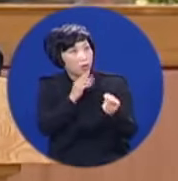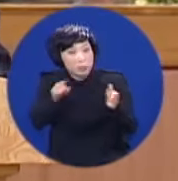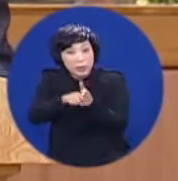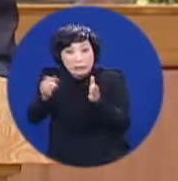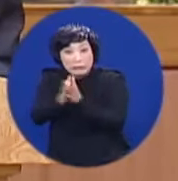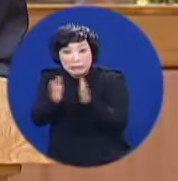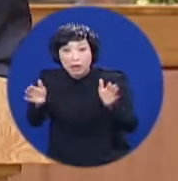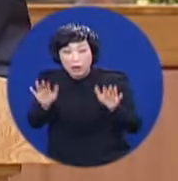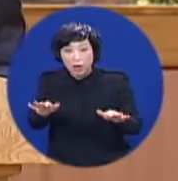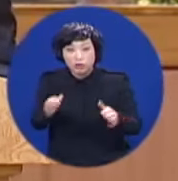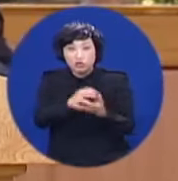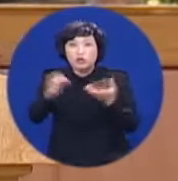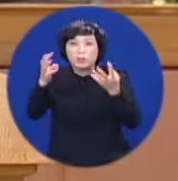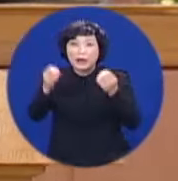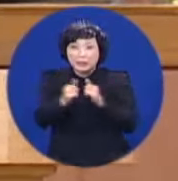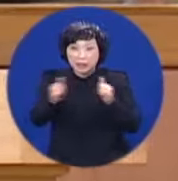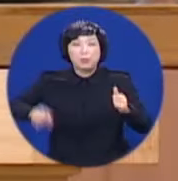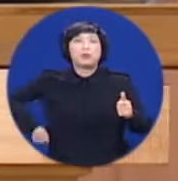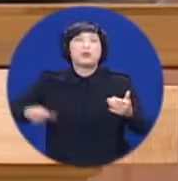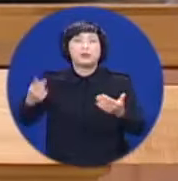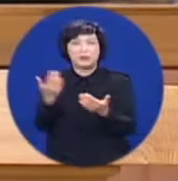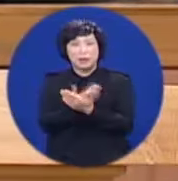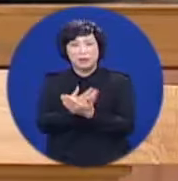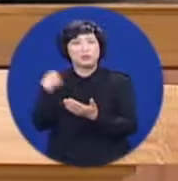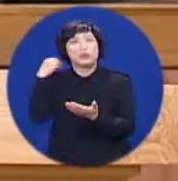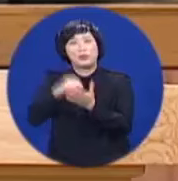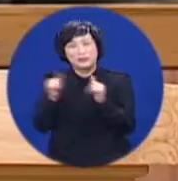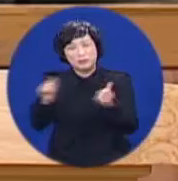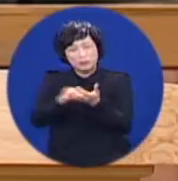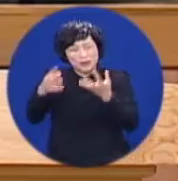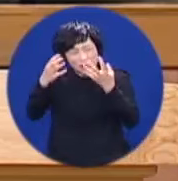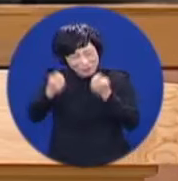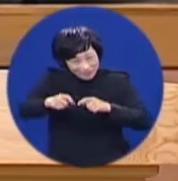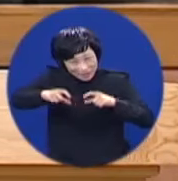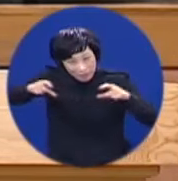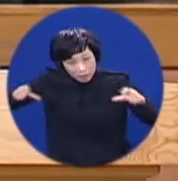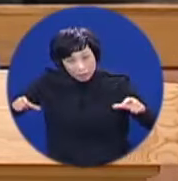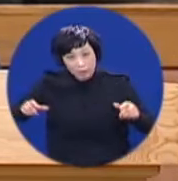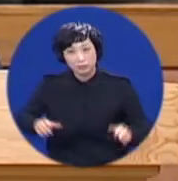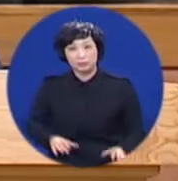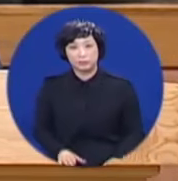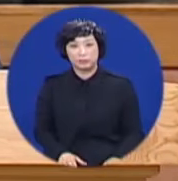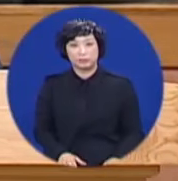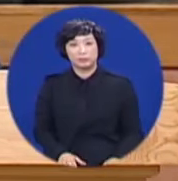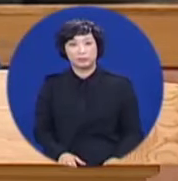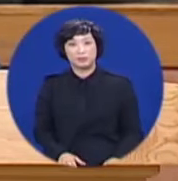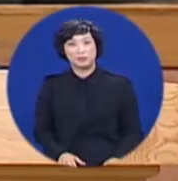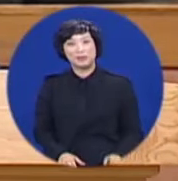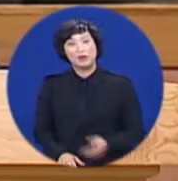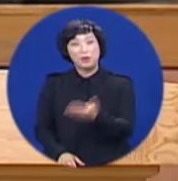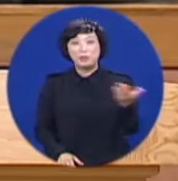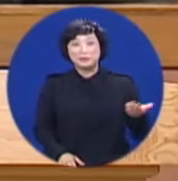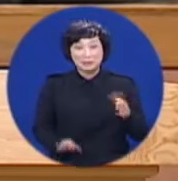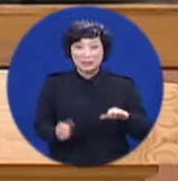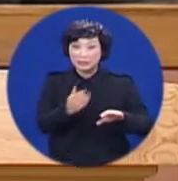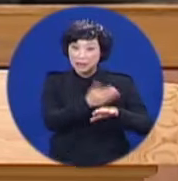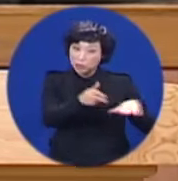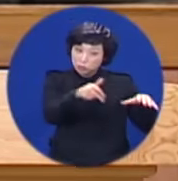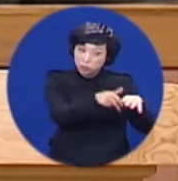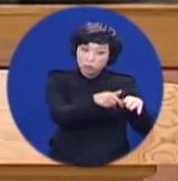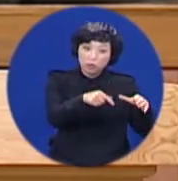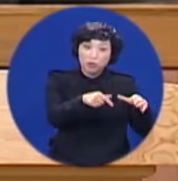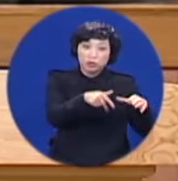얼마나 많은 회개하고 돌아오는 자가 많냐. 그러니까 다른 종교를